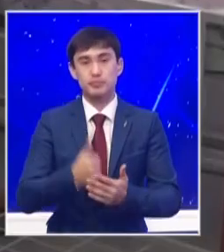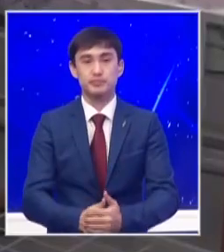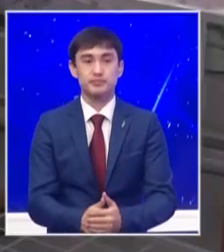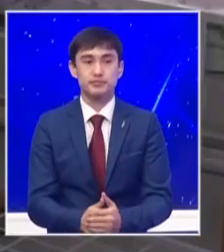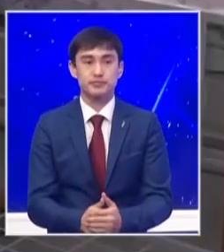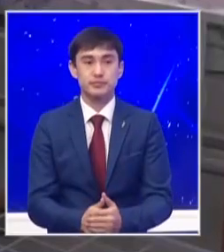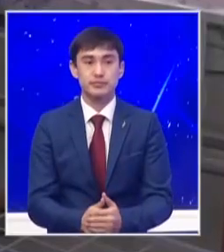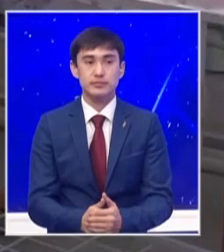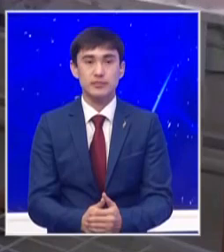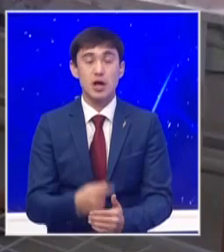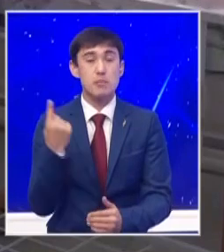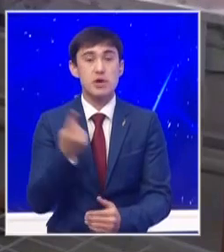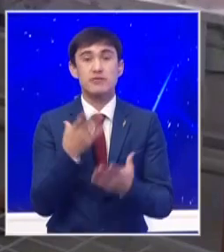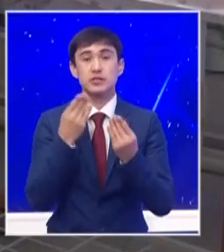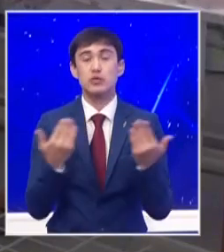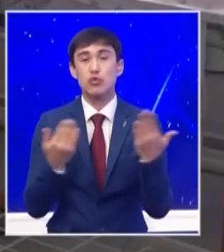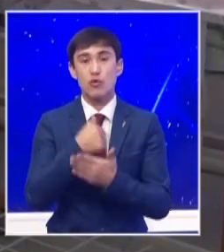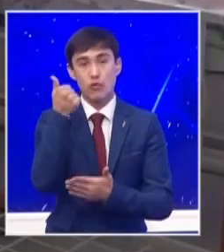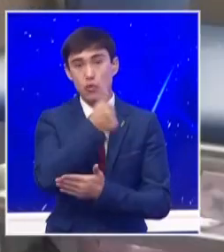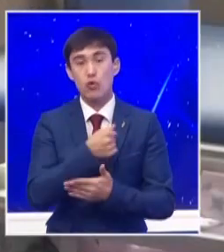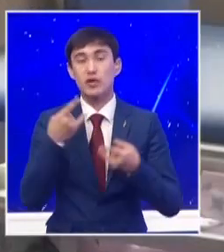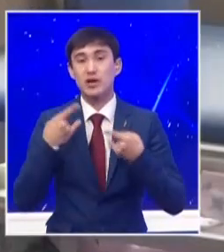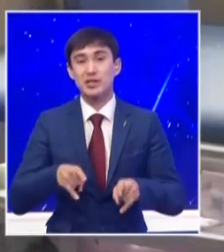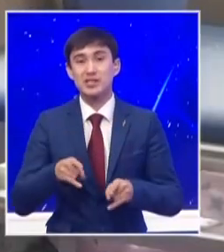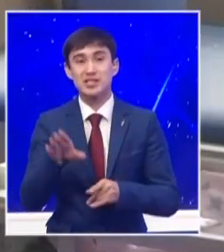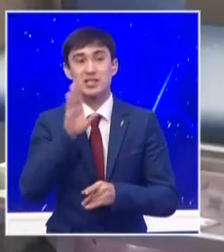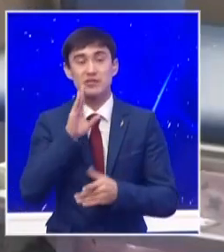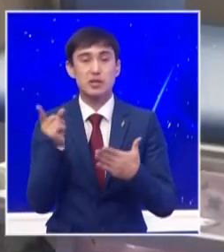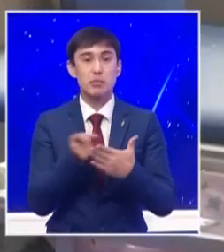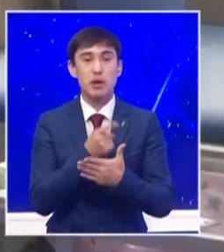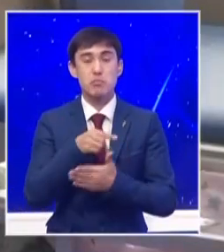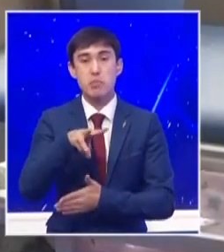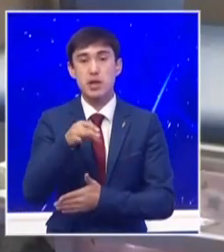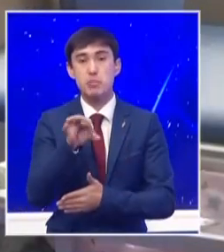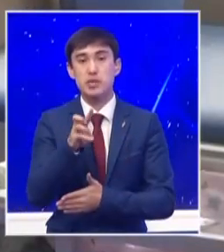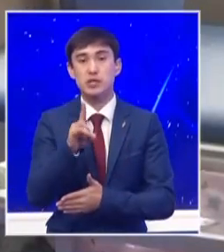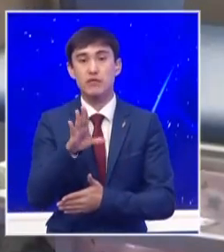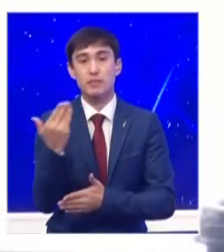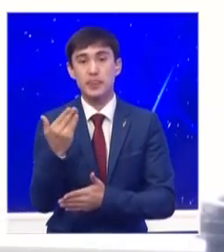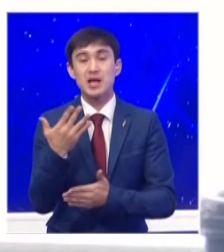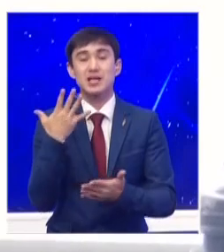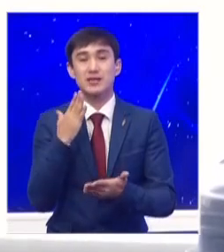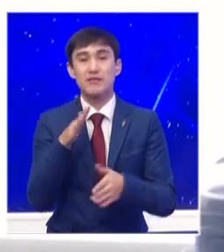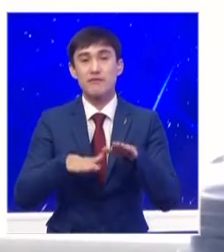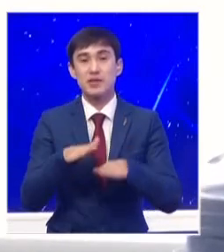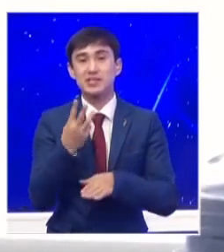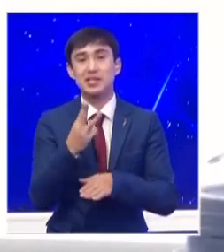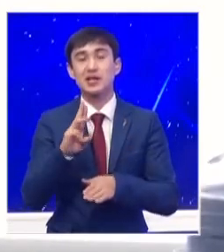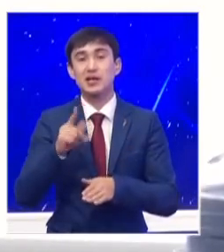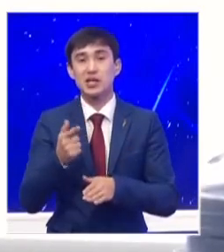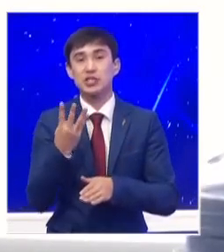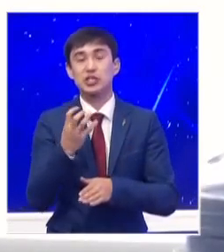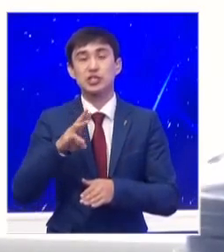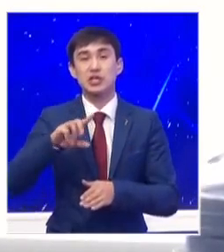годом в первый день Нового года на свет появилась и девочка по имени Мири Бекзат Каз вес ребёнка составил 3 кг